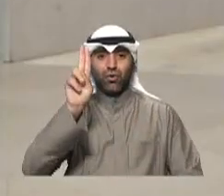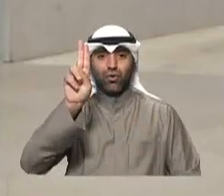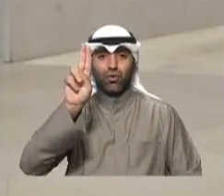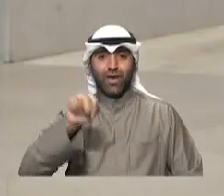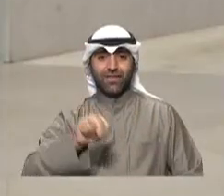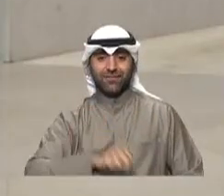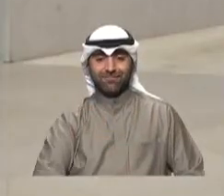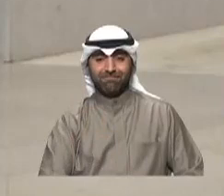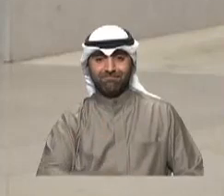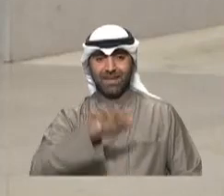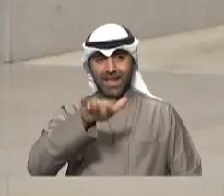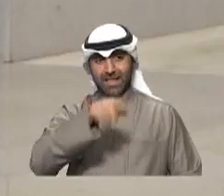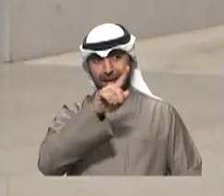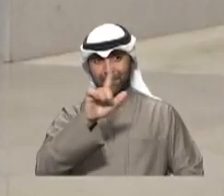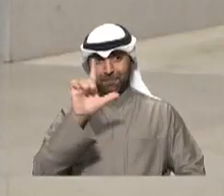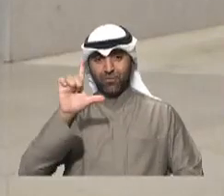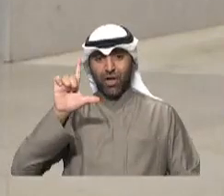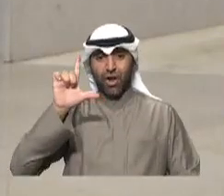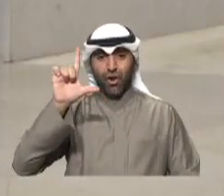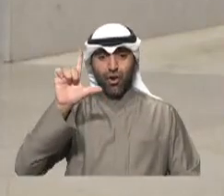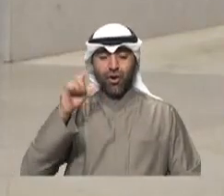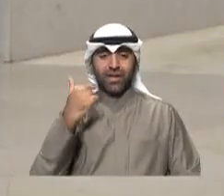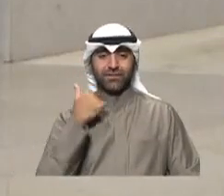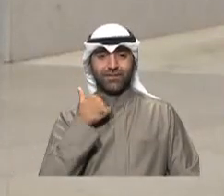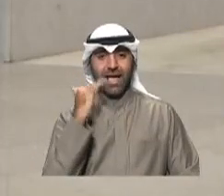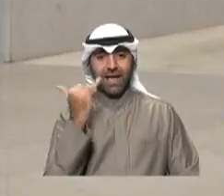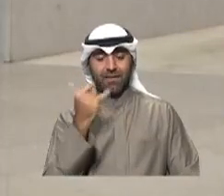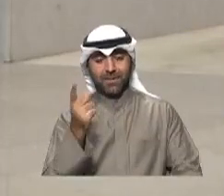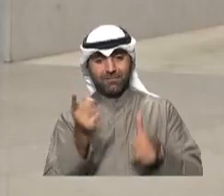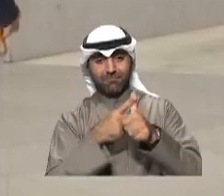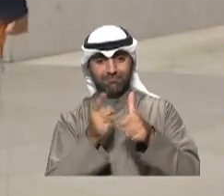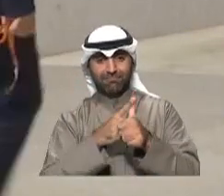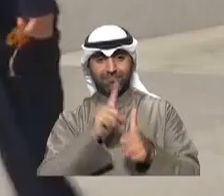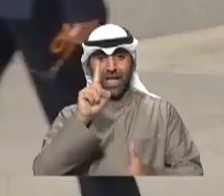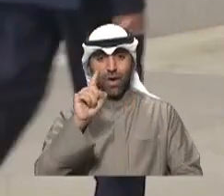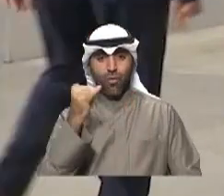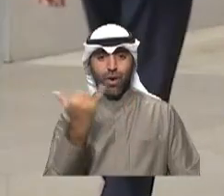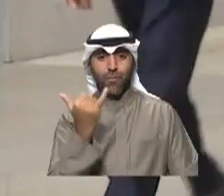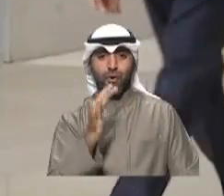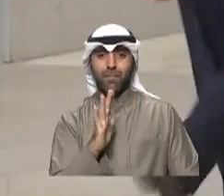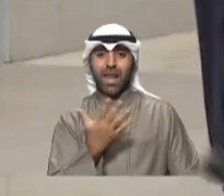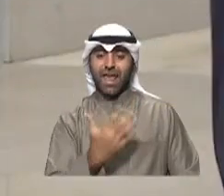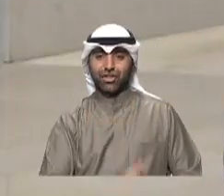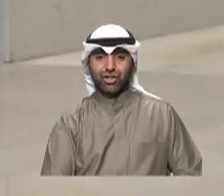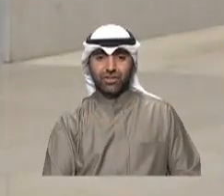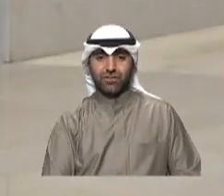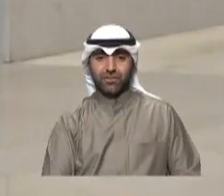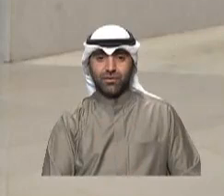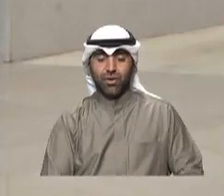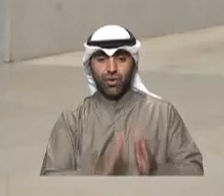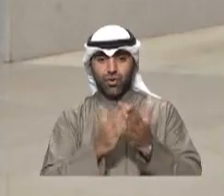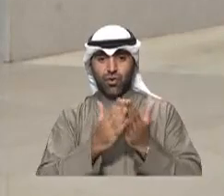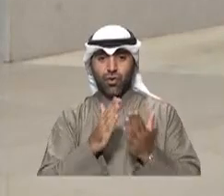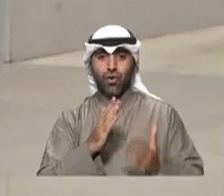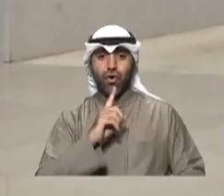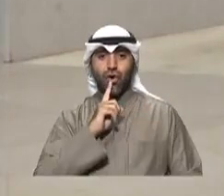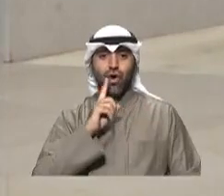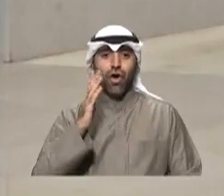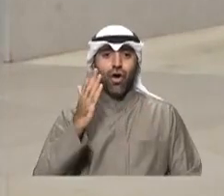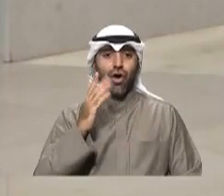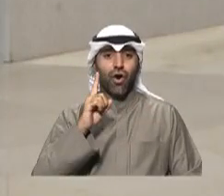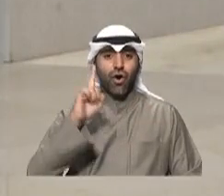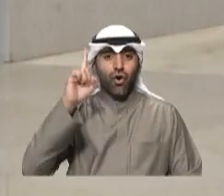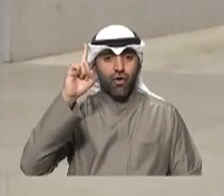الاساسيه بالنسبه لنا عرب كمسلمين همم ونحن طبعا في مكتبه